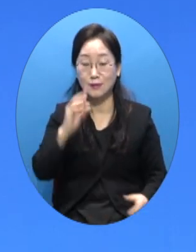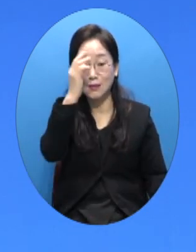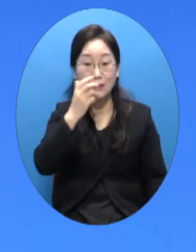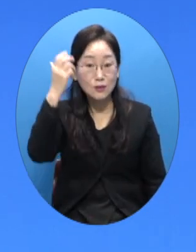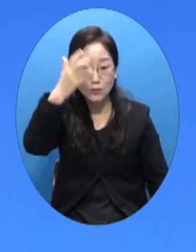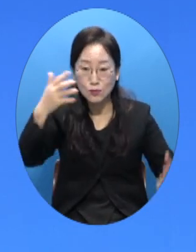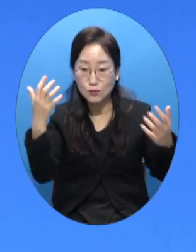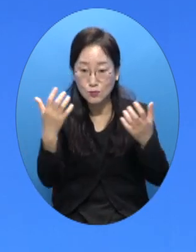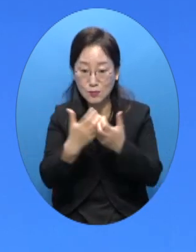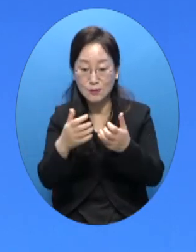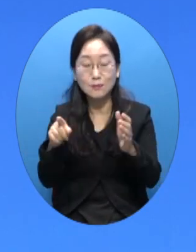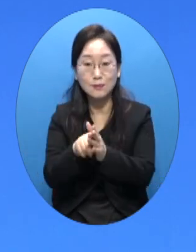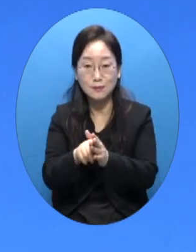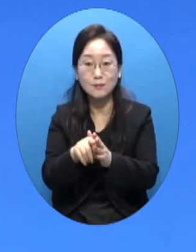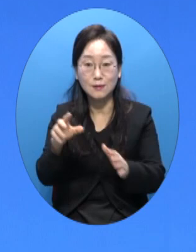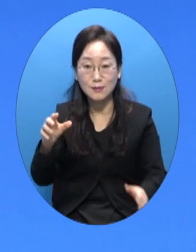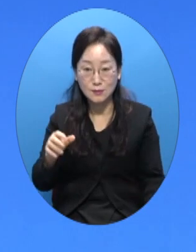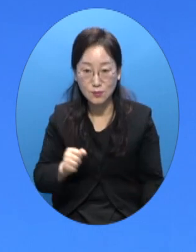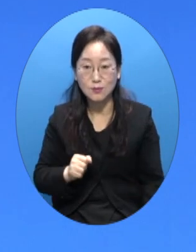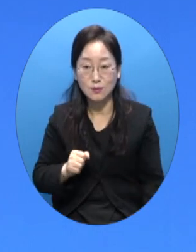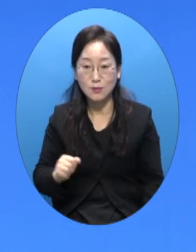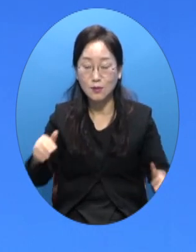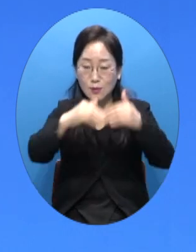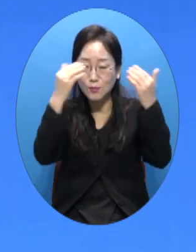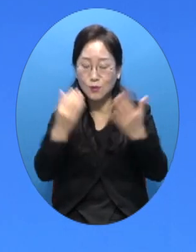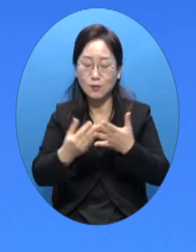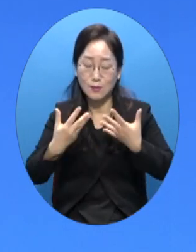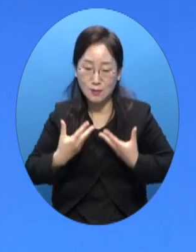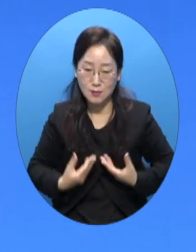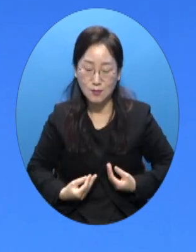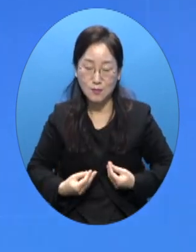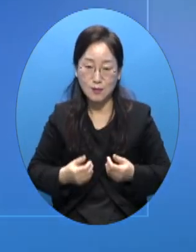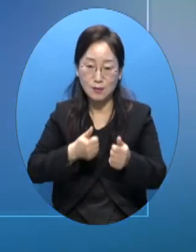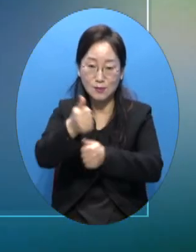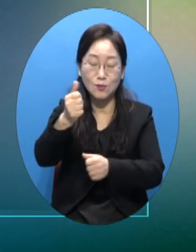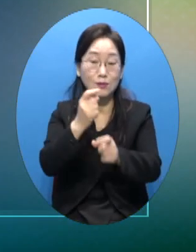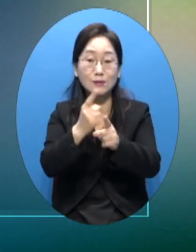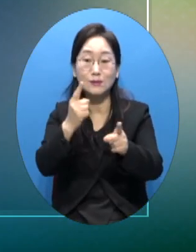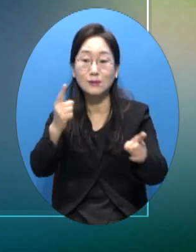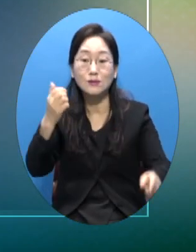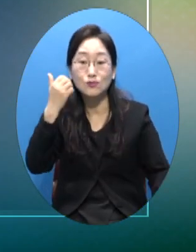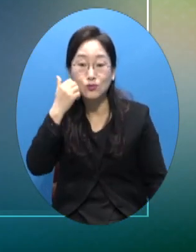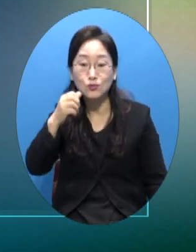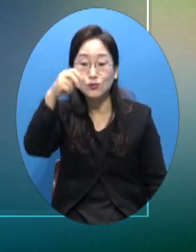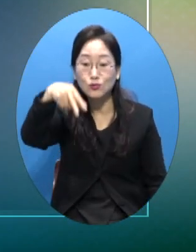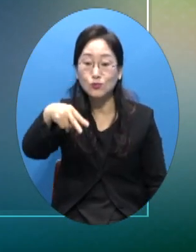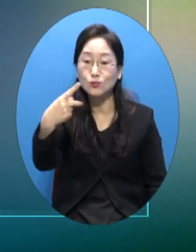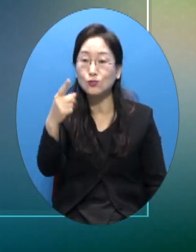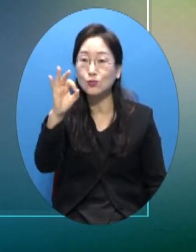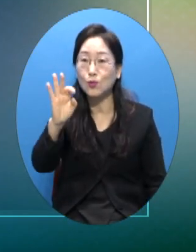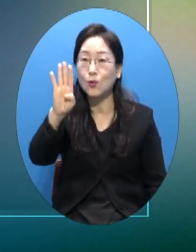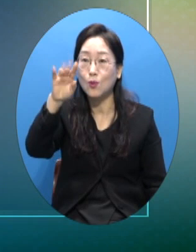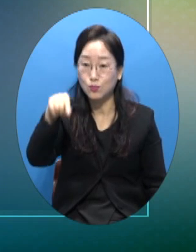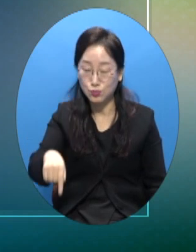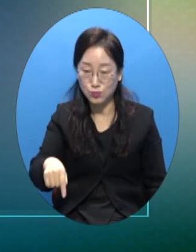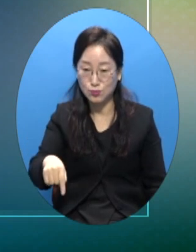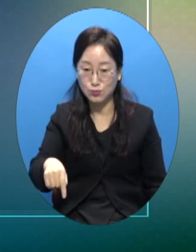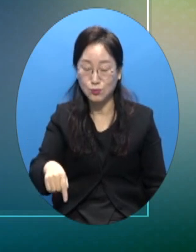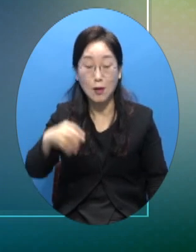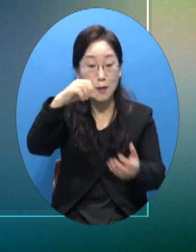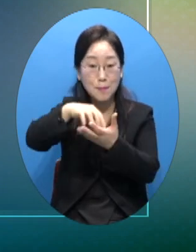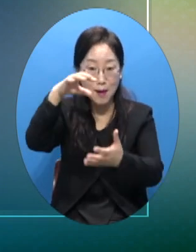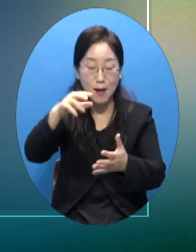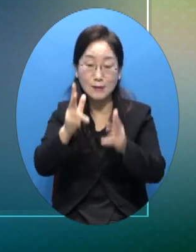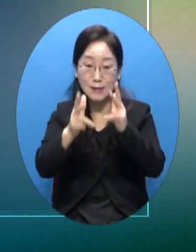충만한 신앙으로 모든 절망을 이겨내고 승리한 유동부 치아바타 그